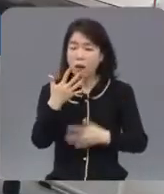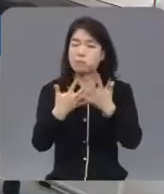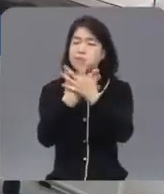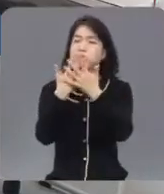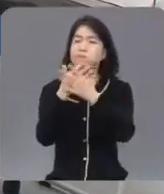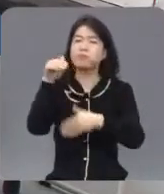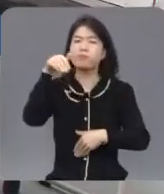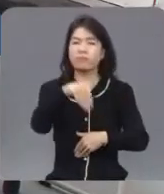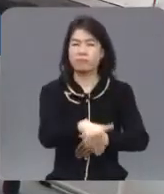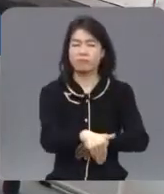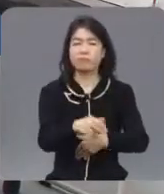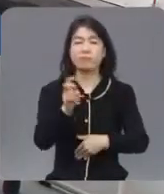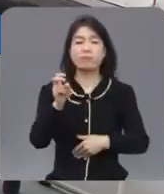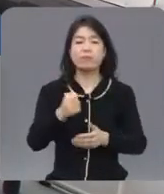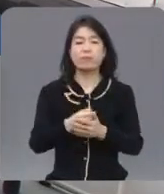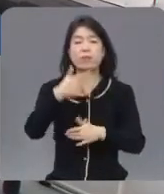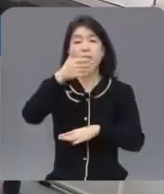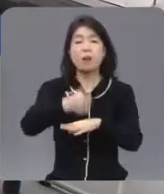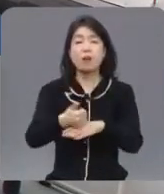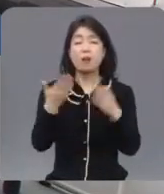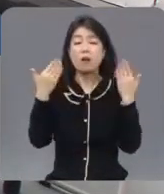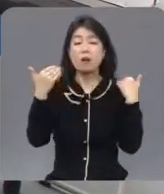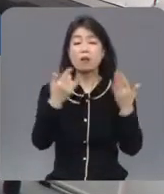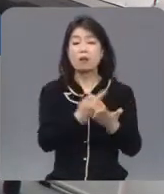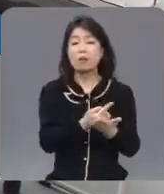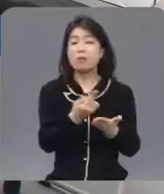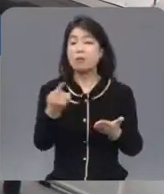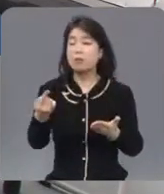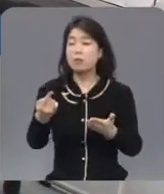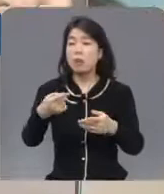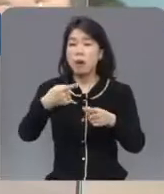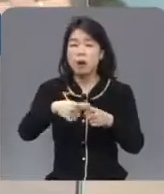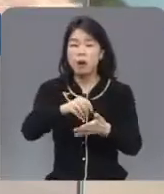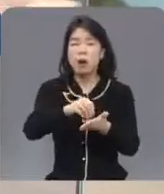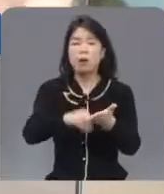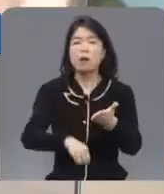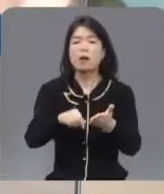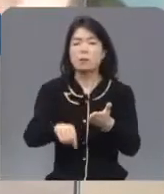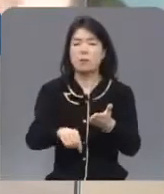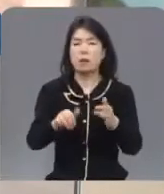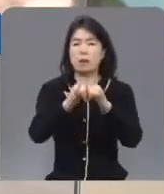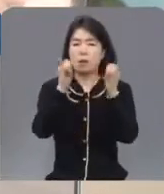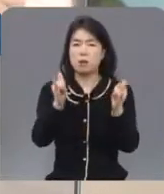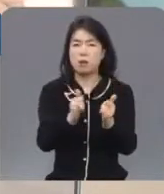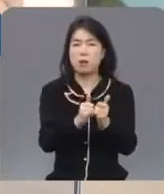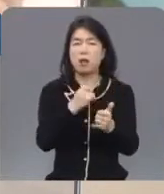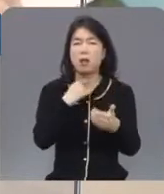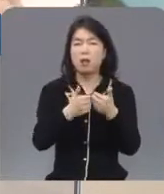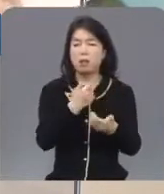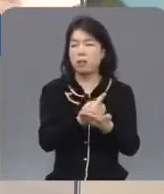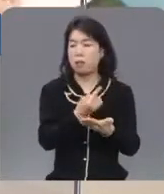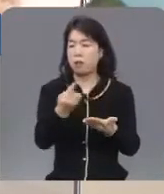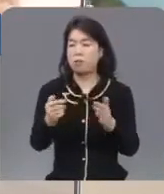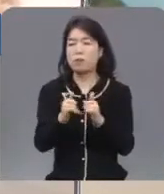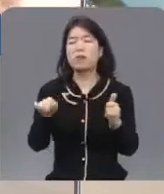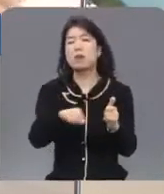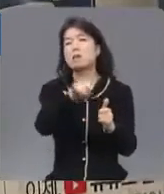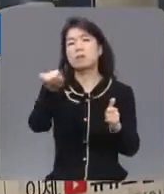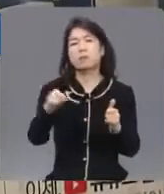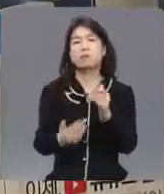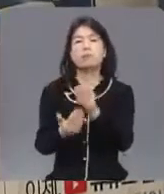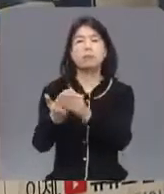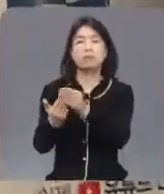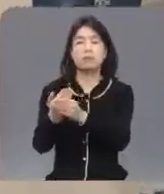어시 밝혀줍니다 결국 학교로 부터 멀어지는 중도 달라 또는 사회부 저급 이런